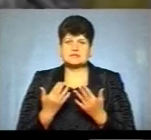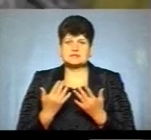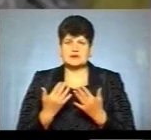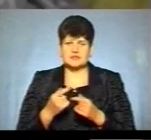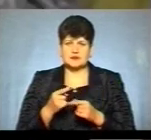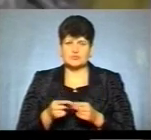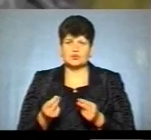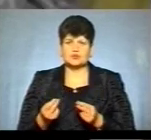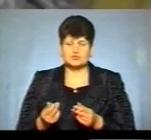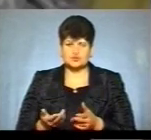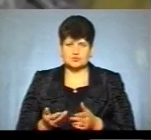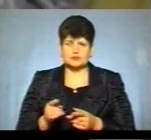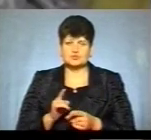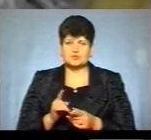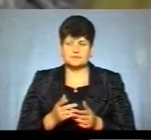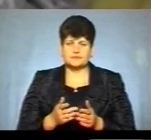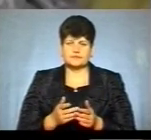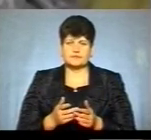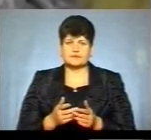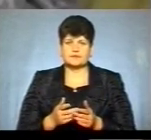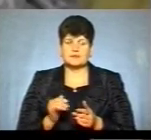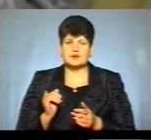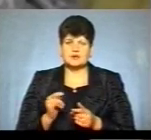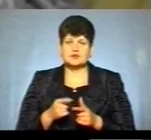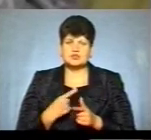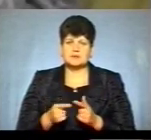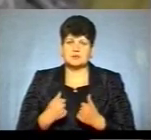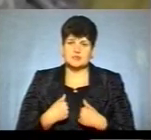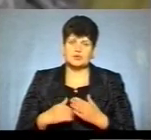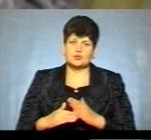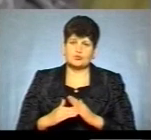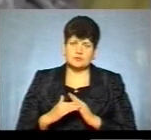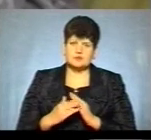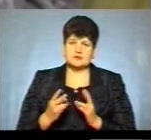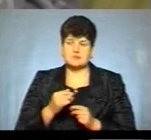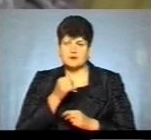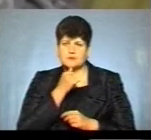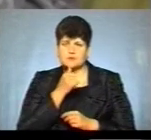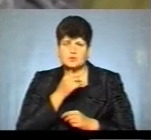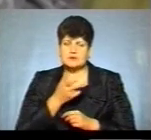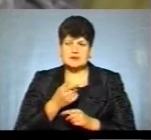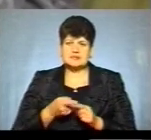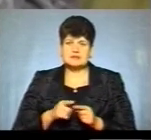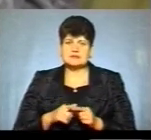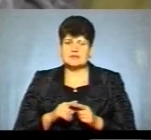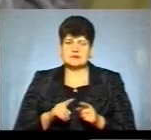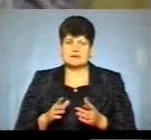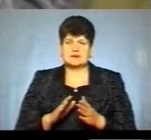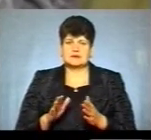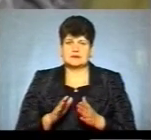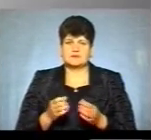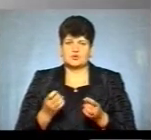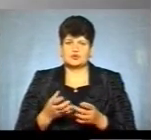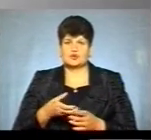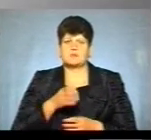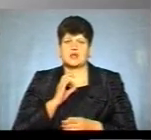що коштує, як, що, до чого. І чи вона мені поможе, треба випробувати, то не то, що ти його взяв і все, і